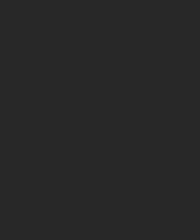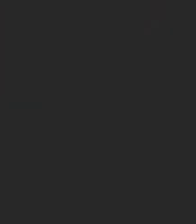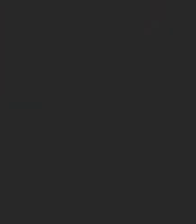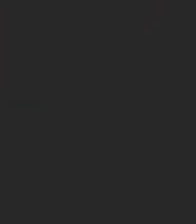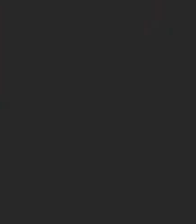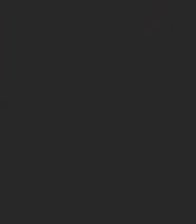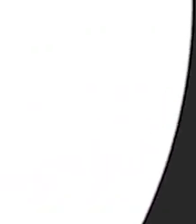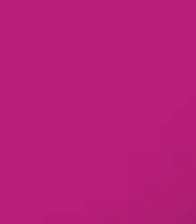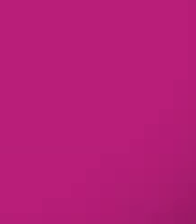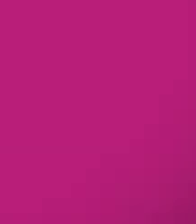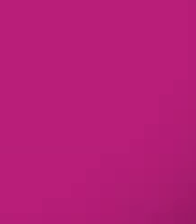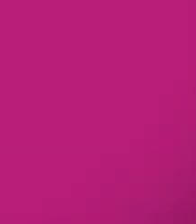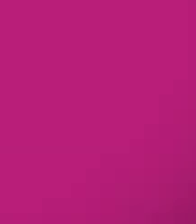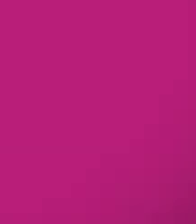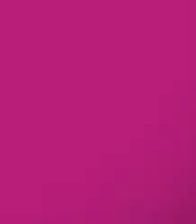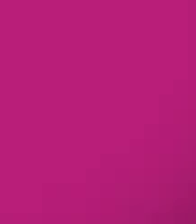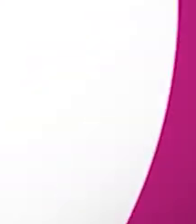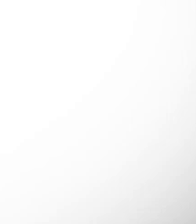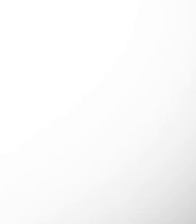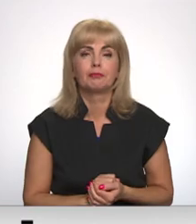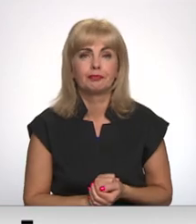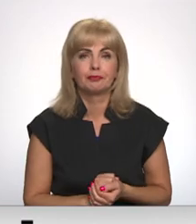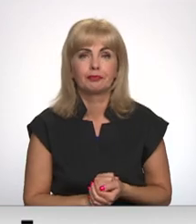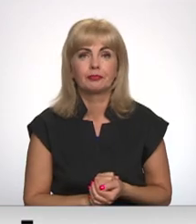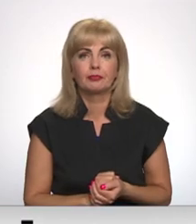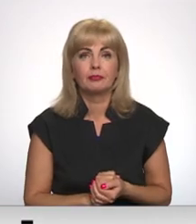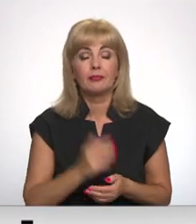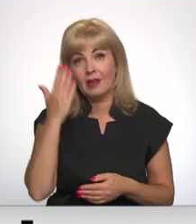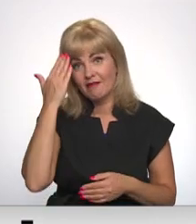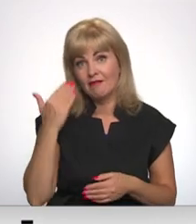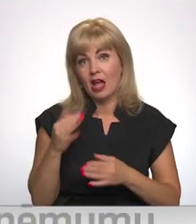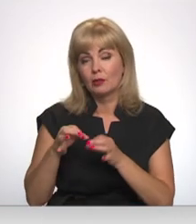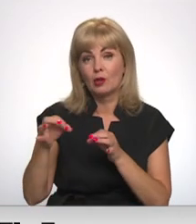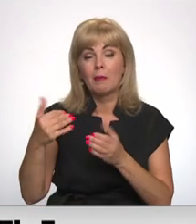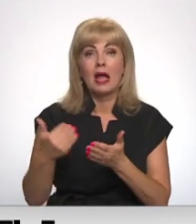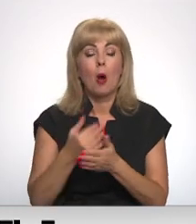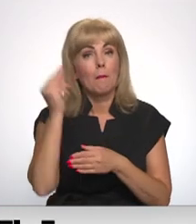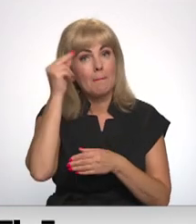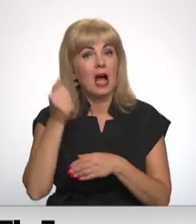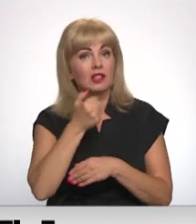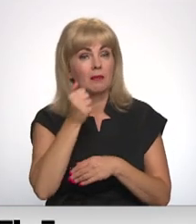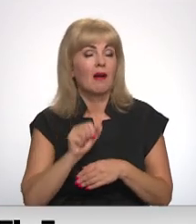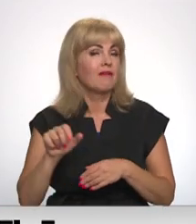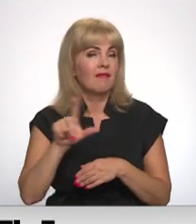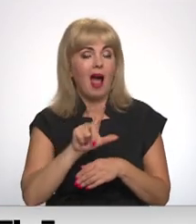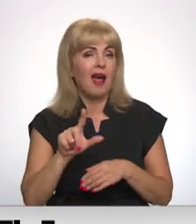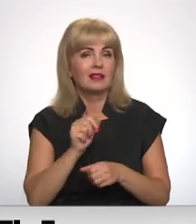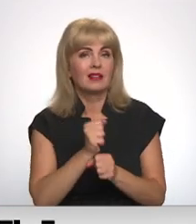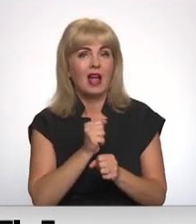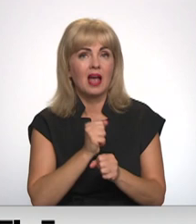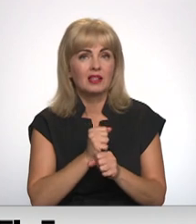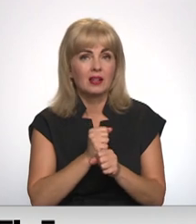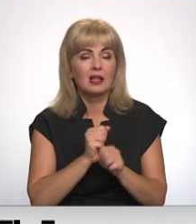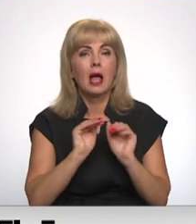Re! Viss ēters ir te! Ventspils novadā jaunajā mācību gadā vairs nestrādās